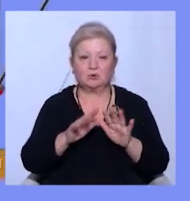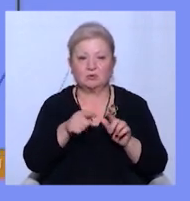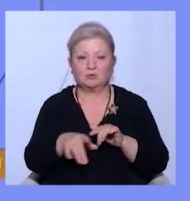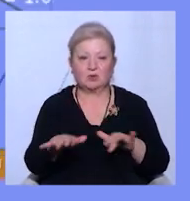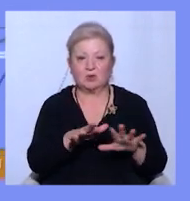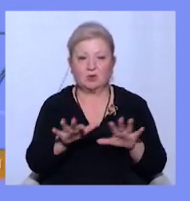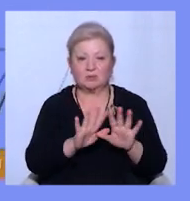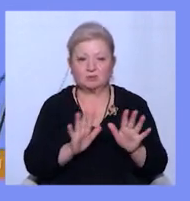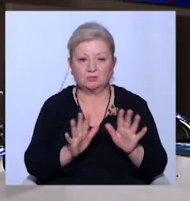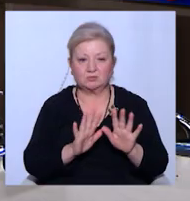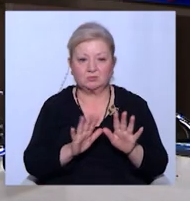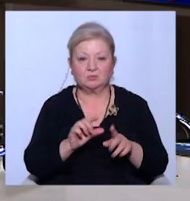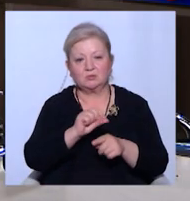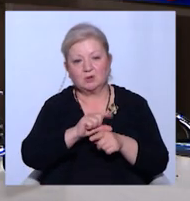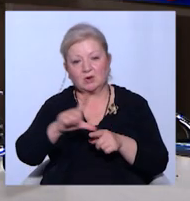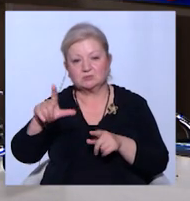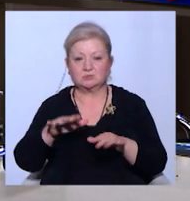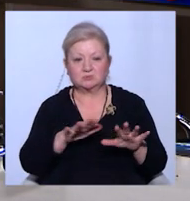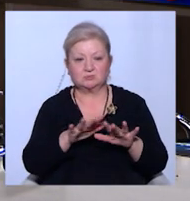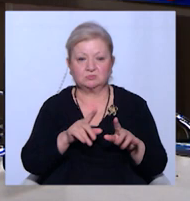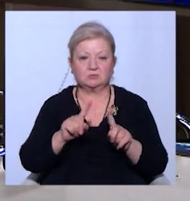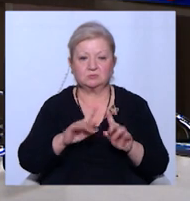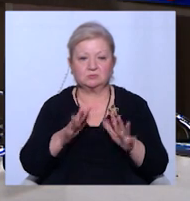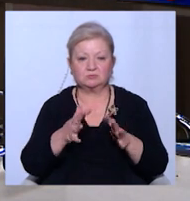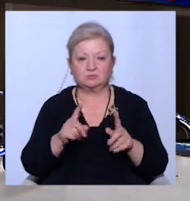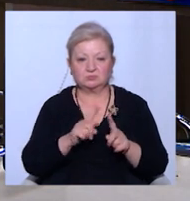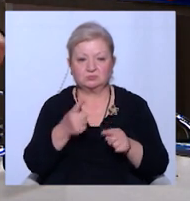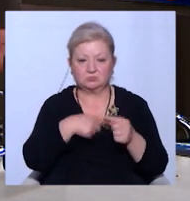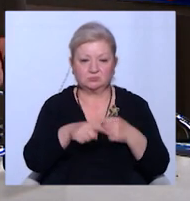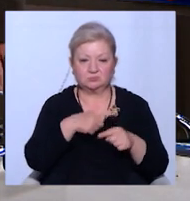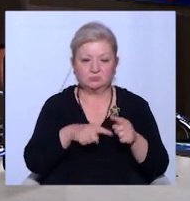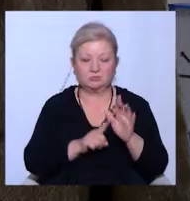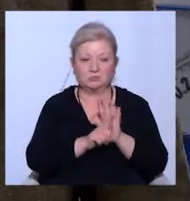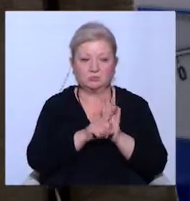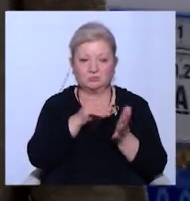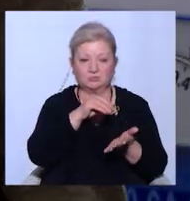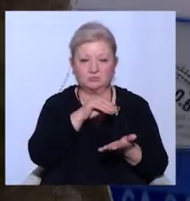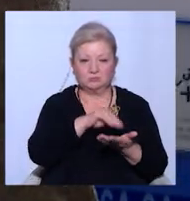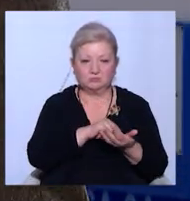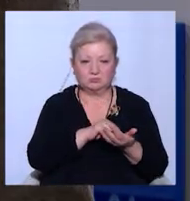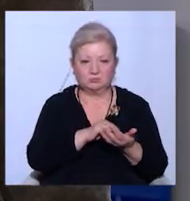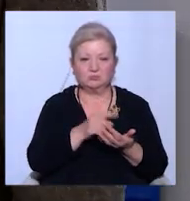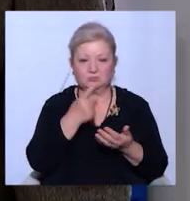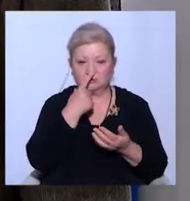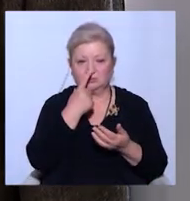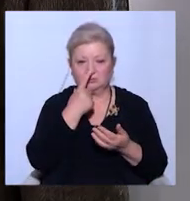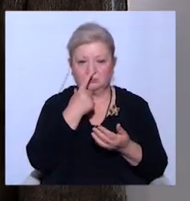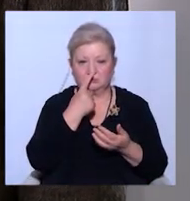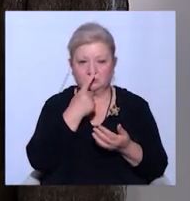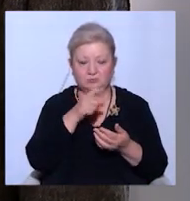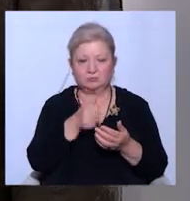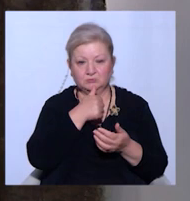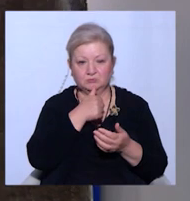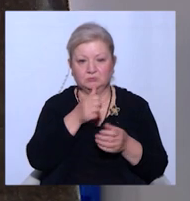ნახეთ, სიჩქარის ცვლილება ჰქონდა, ანუ ურიკა მოძრაობდა აჩქარებით, მან შეანელა მოძრაობა, ტყვიამ